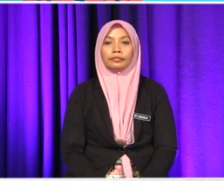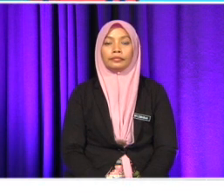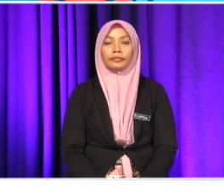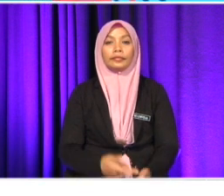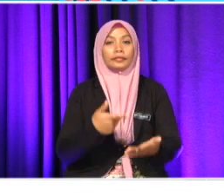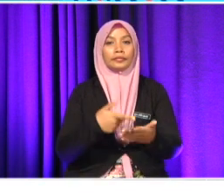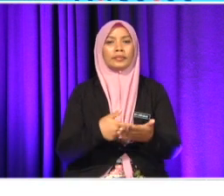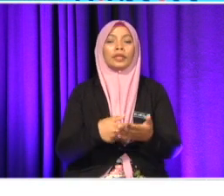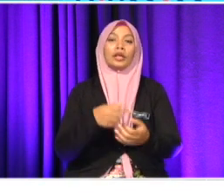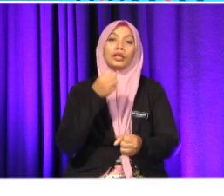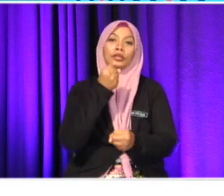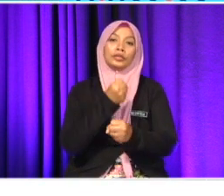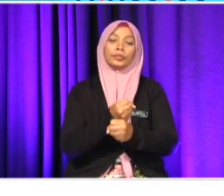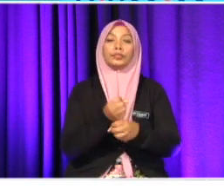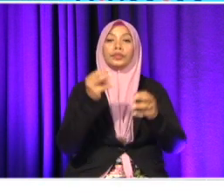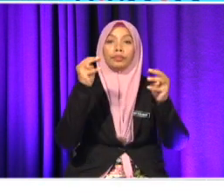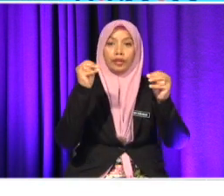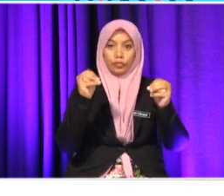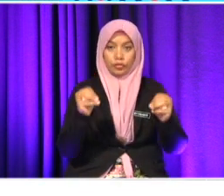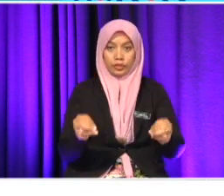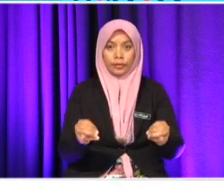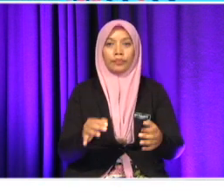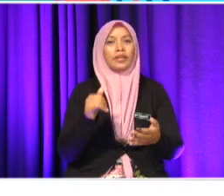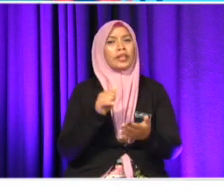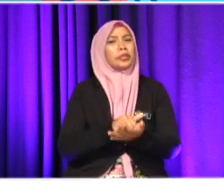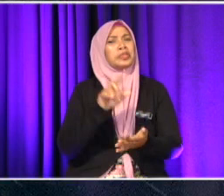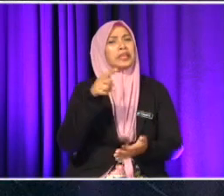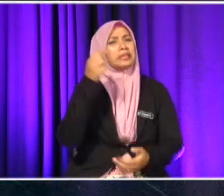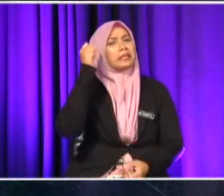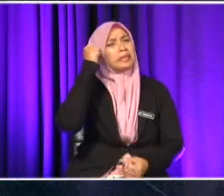sumber manusia oke itu bisa juga